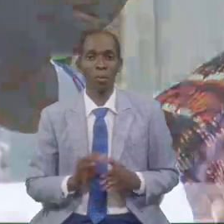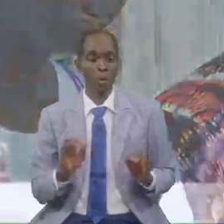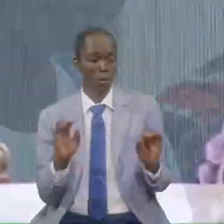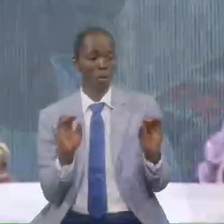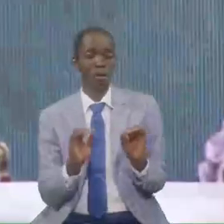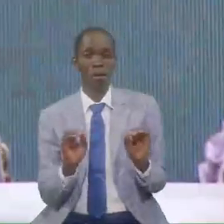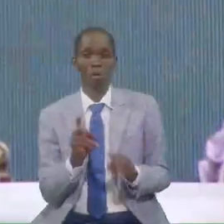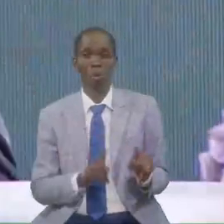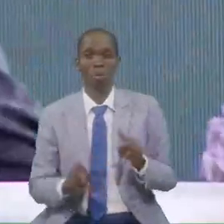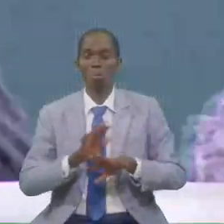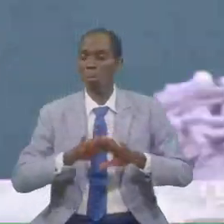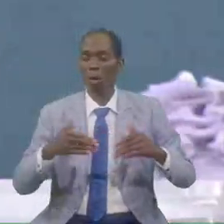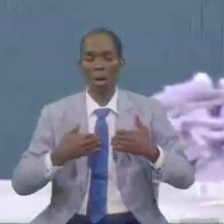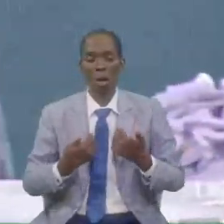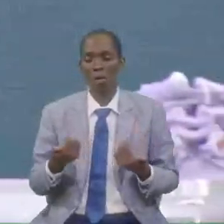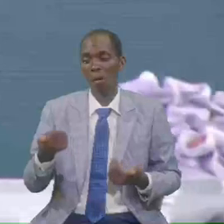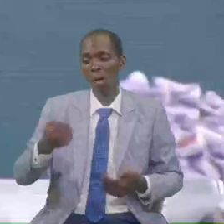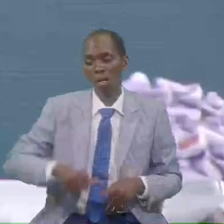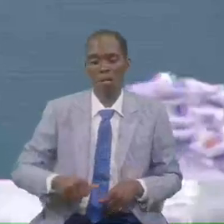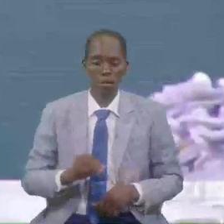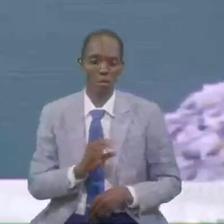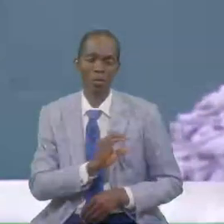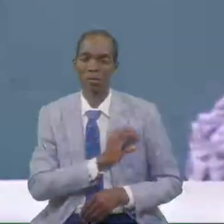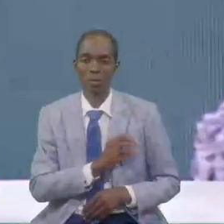Les héros n'ont aucune conviction.